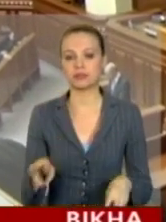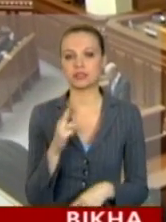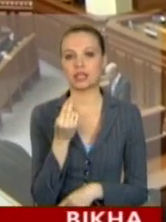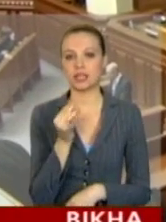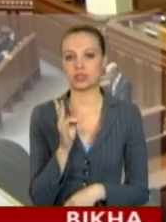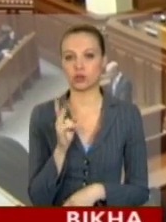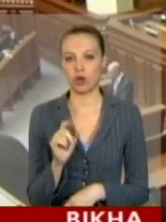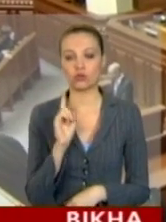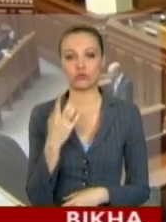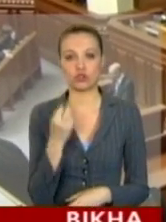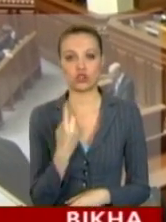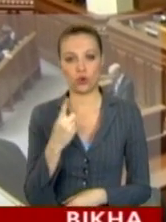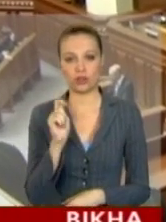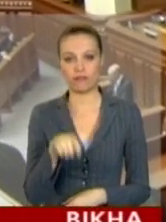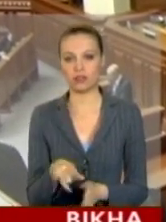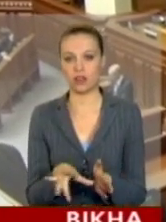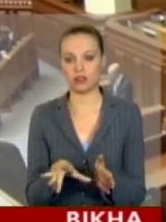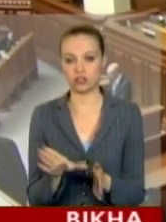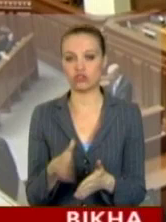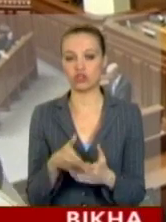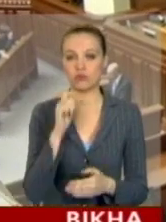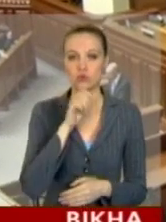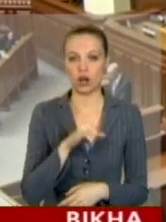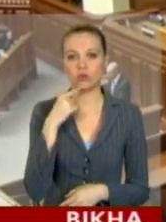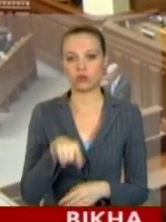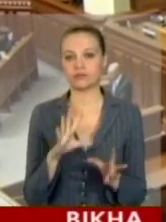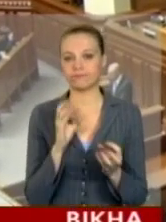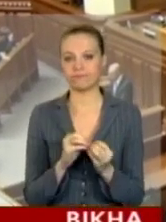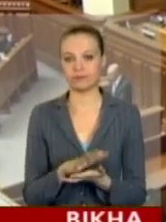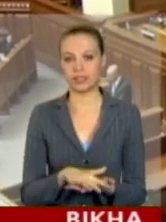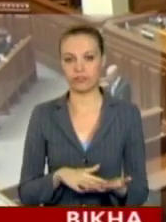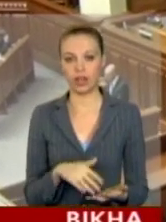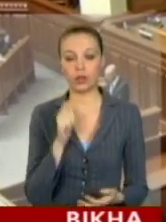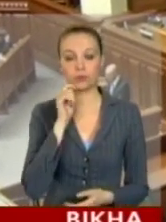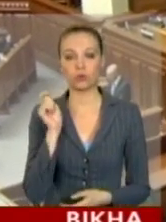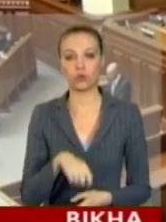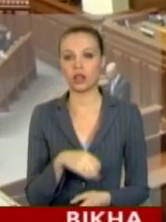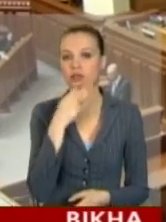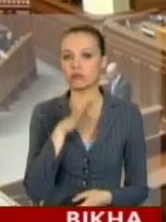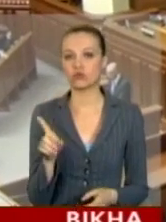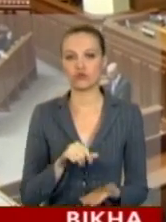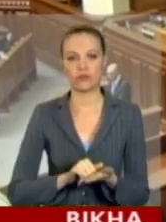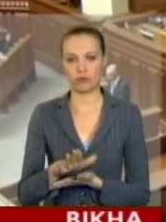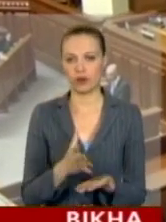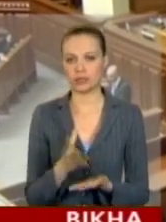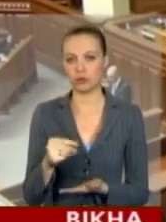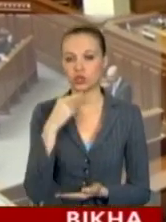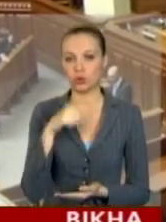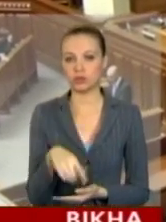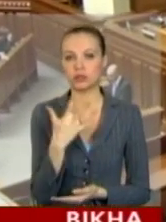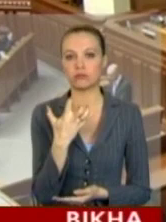Арсенія Яценюка, адже ще одна війна енергетична між Україною і Росією все ще триває. Україна будь-що відмовляється платити